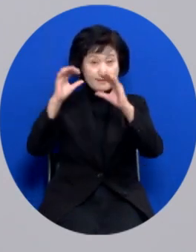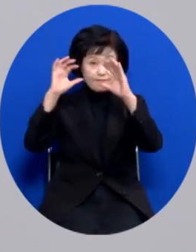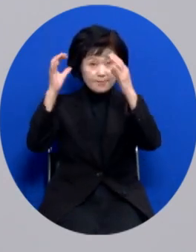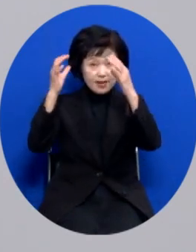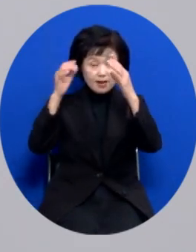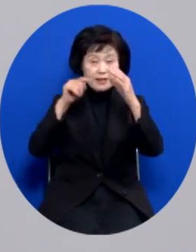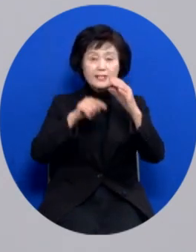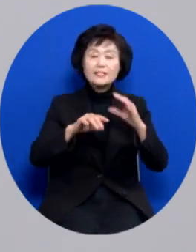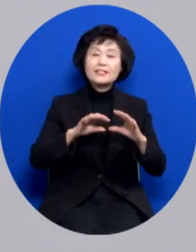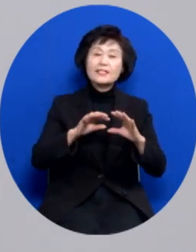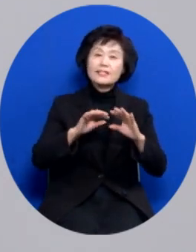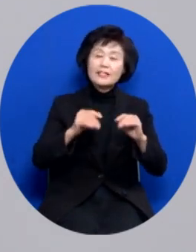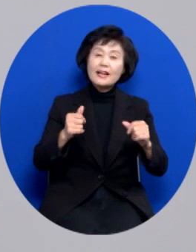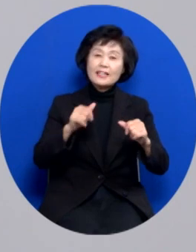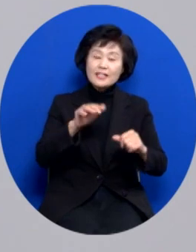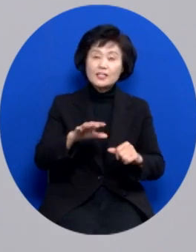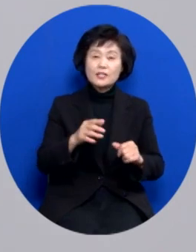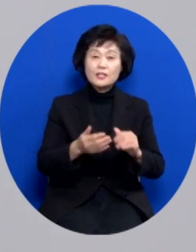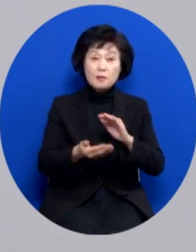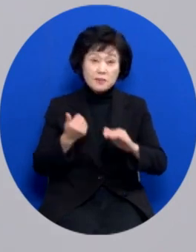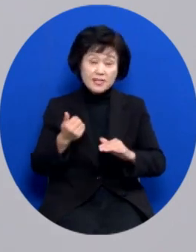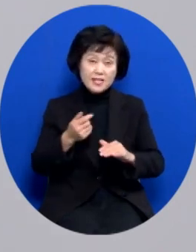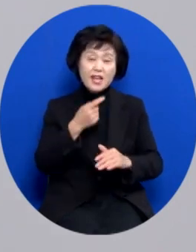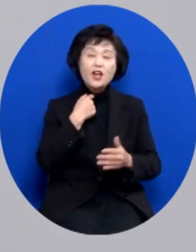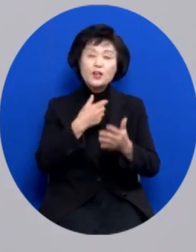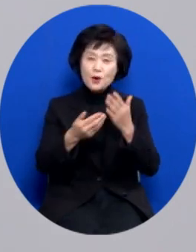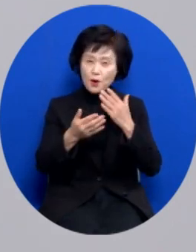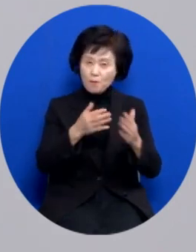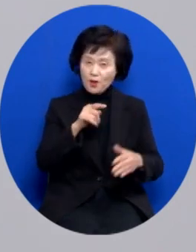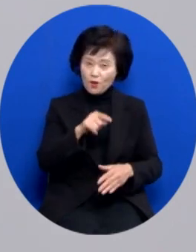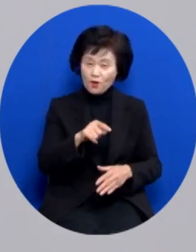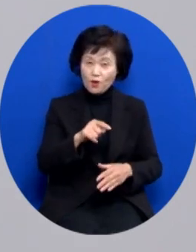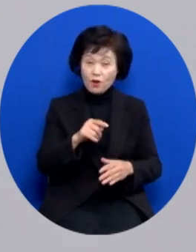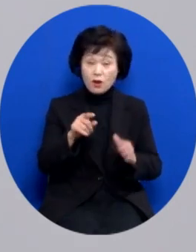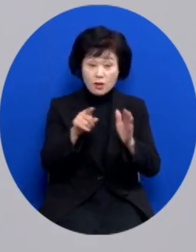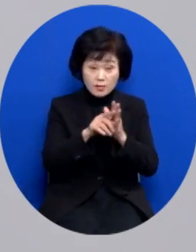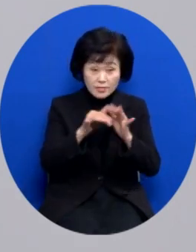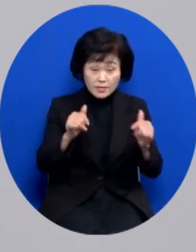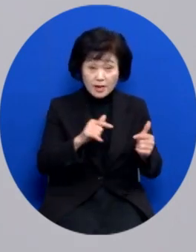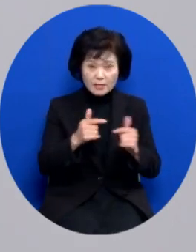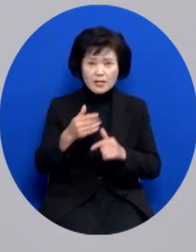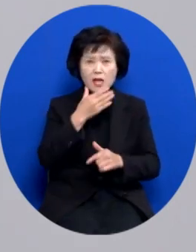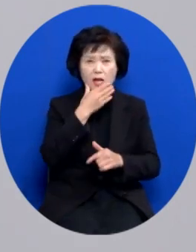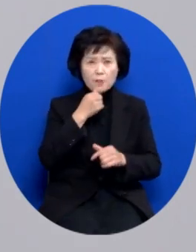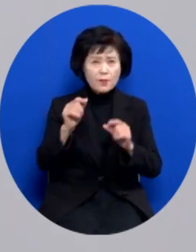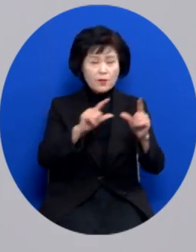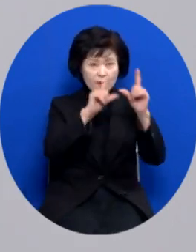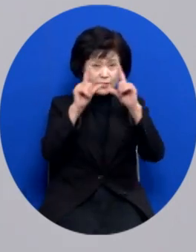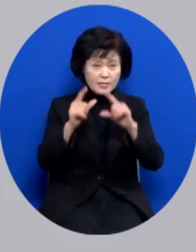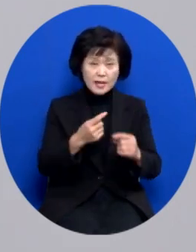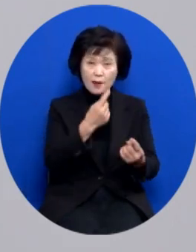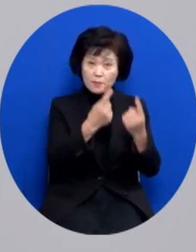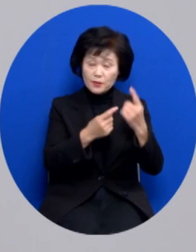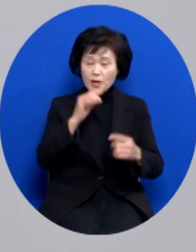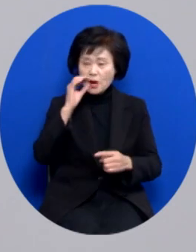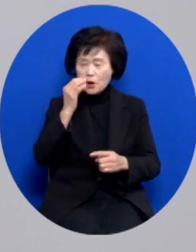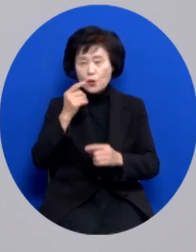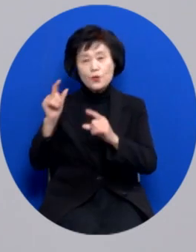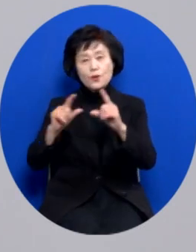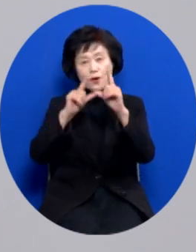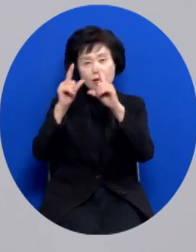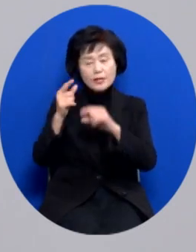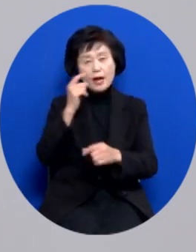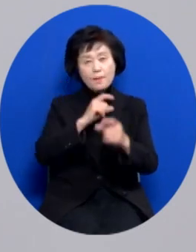땅에서 미리 경험하는 것입니다. 그러므로 신자는 행복한 삶보다 거룩한 삶을 열망해야